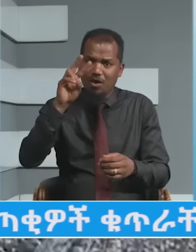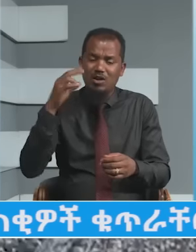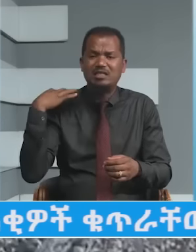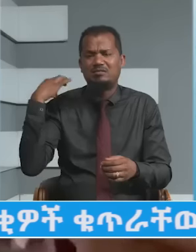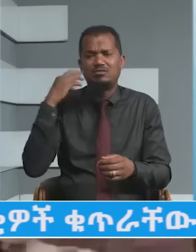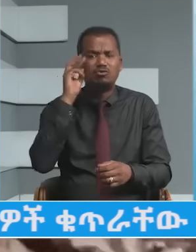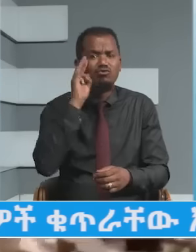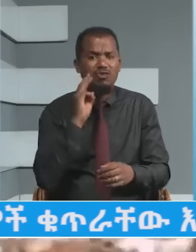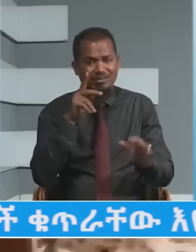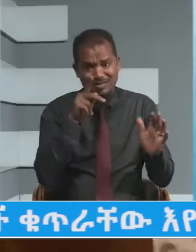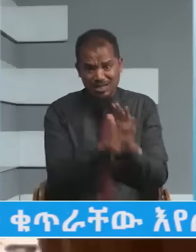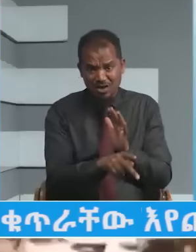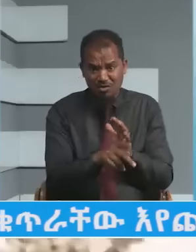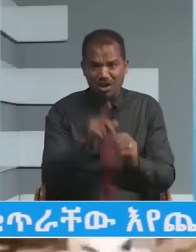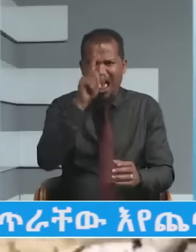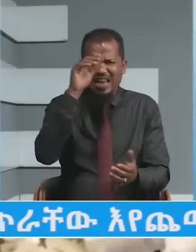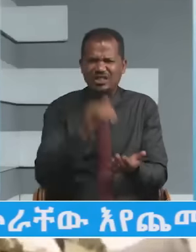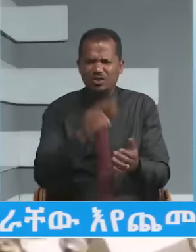ሲቪል ሱዳናውያን ሲገደሉ